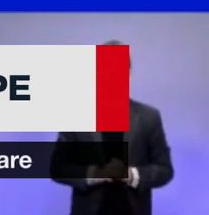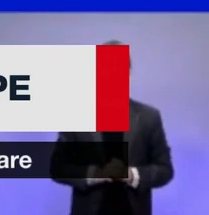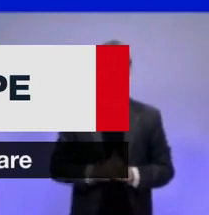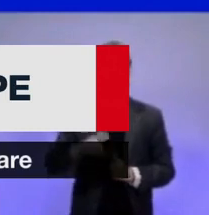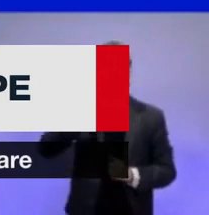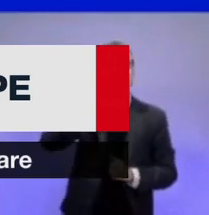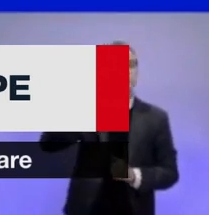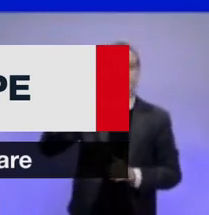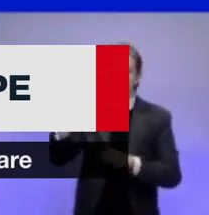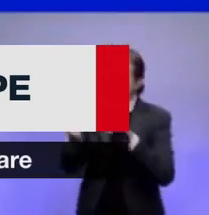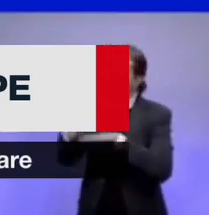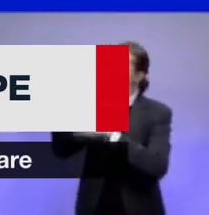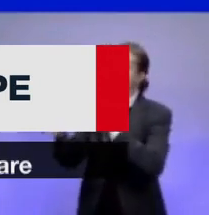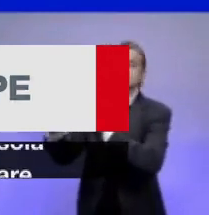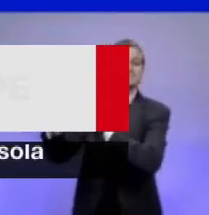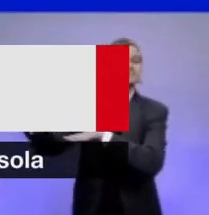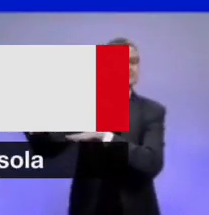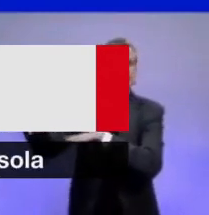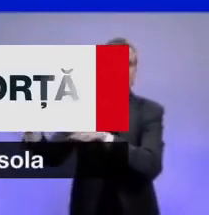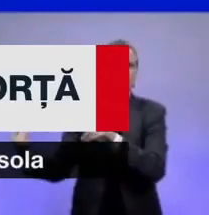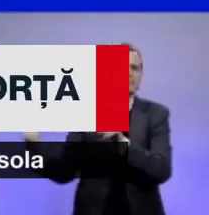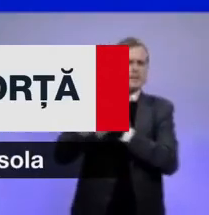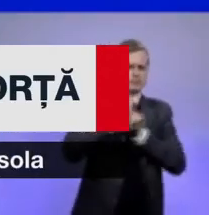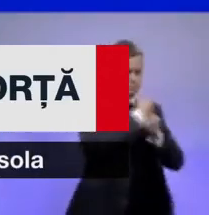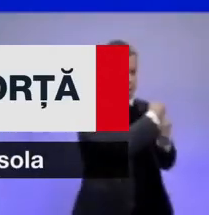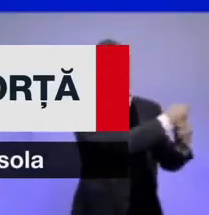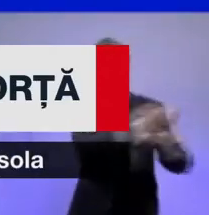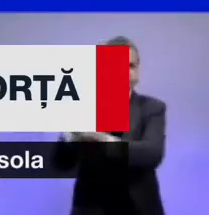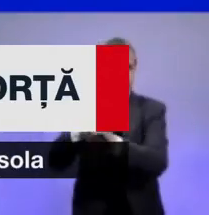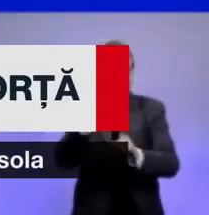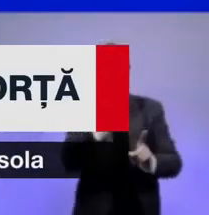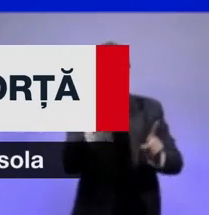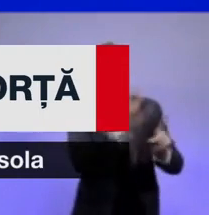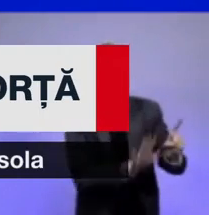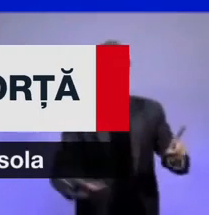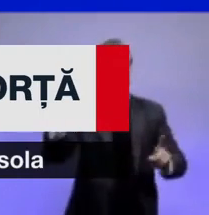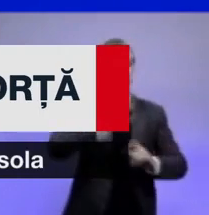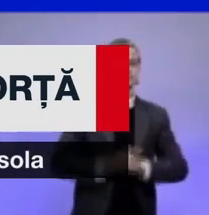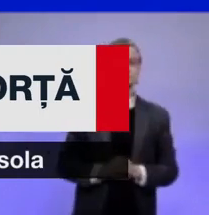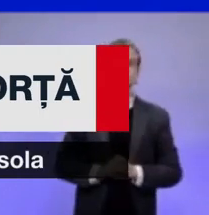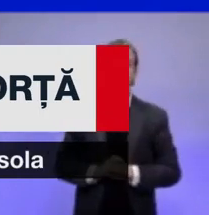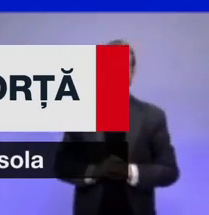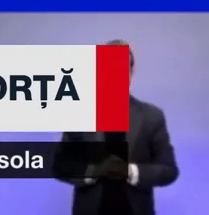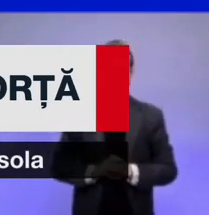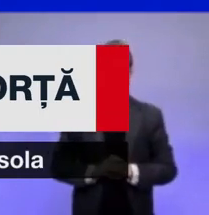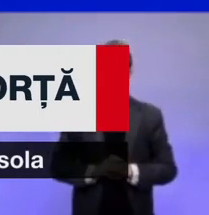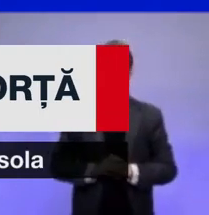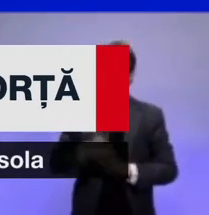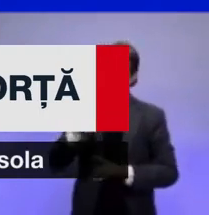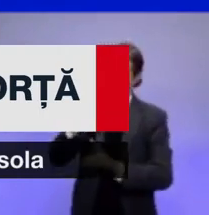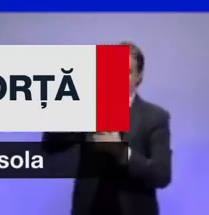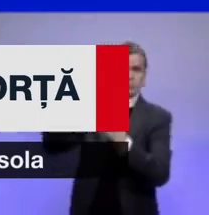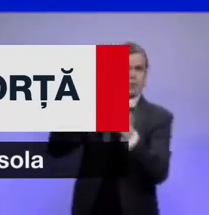Ceea ce se întâmplă în Ucraina are un impact asupra noastră, a tuturor. Războiul